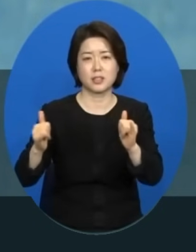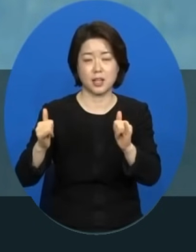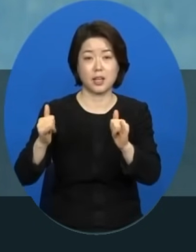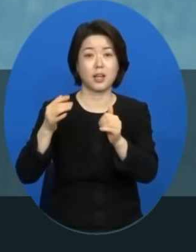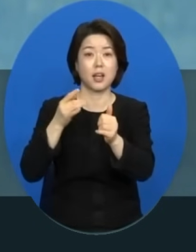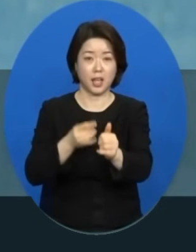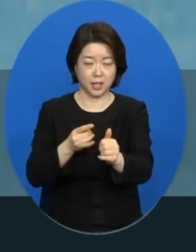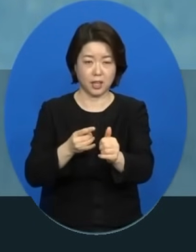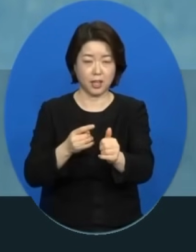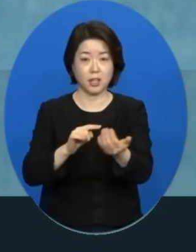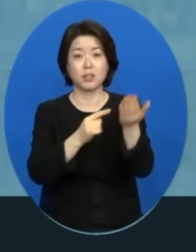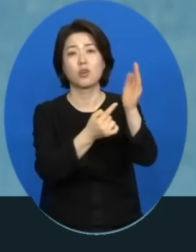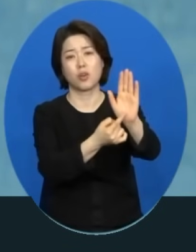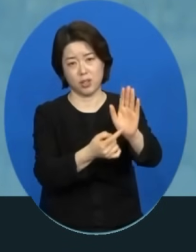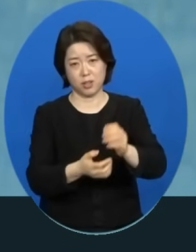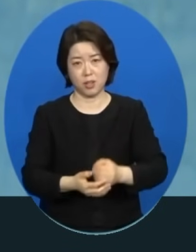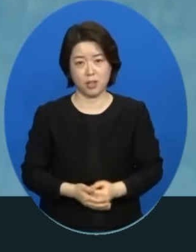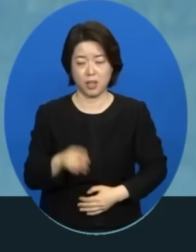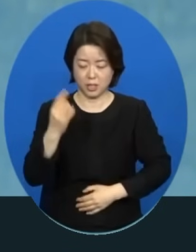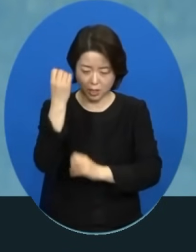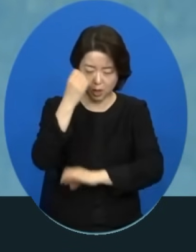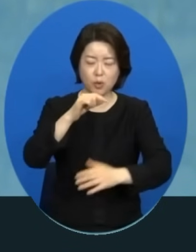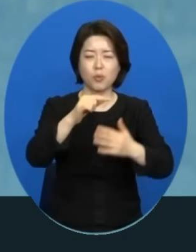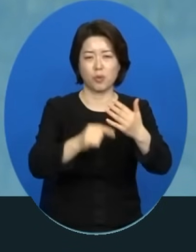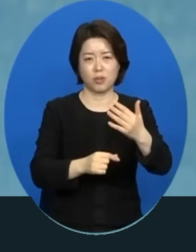자에게. 이게 원리예요.